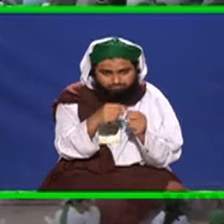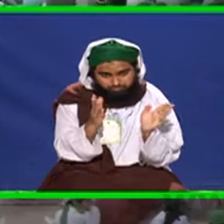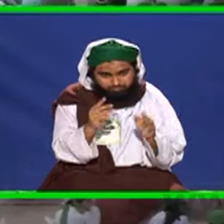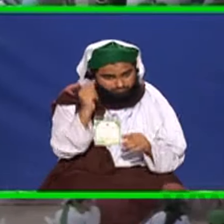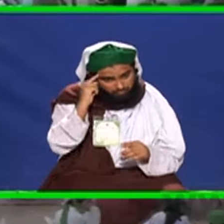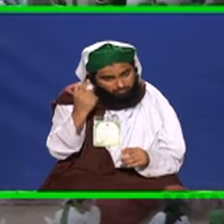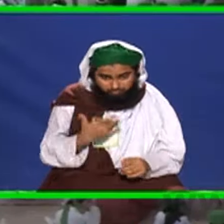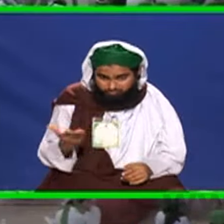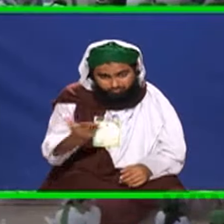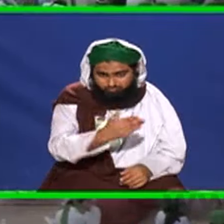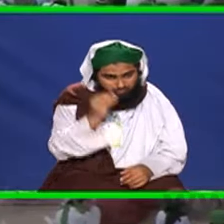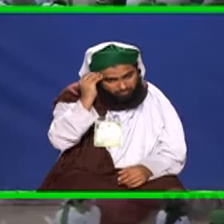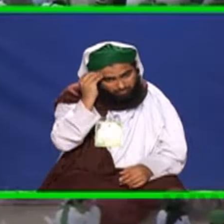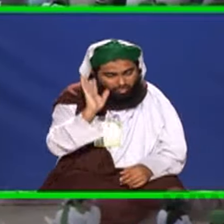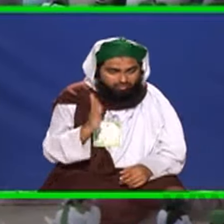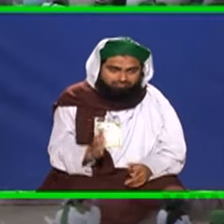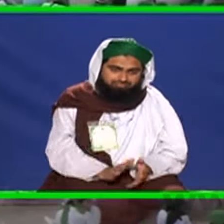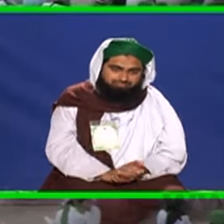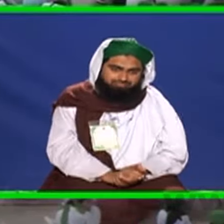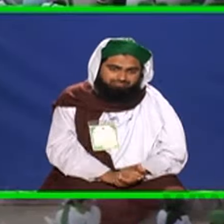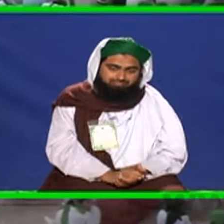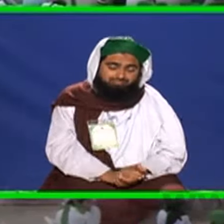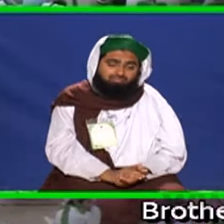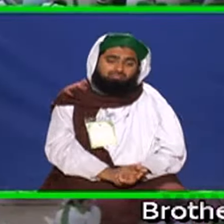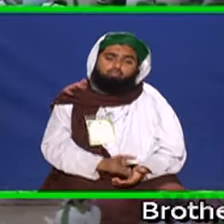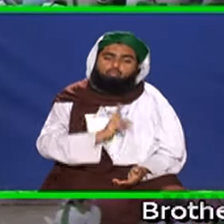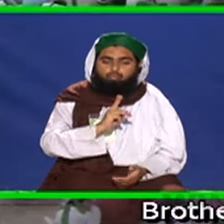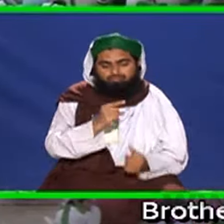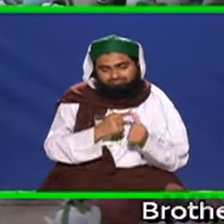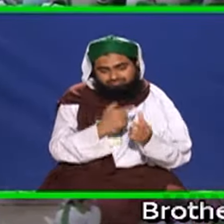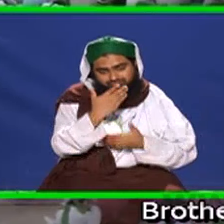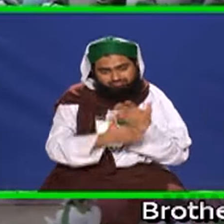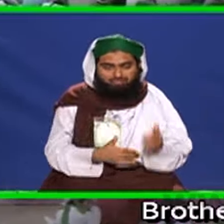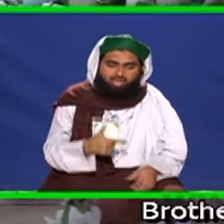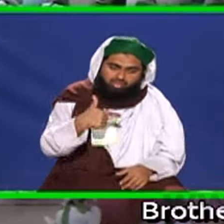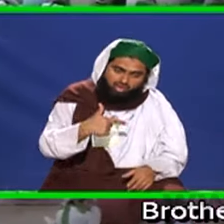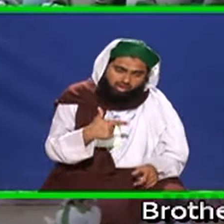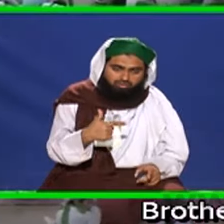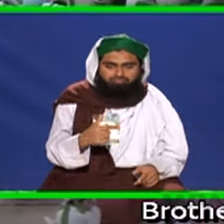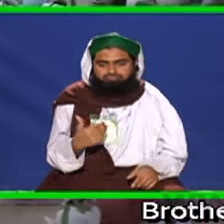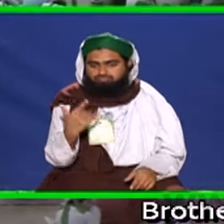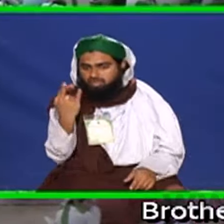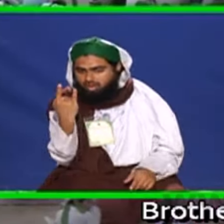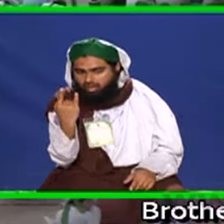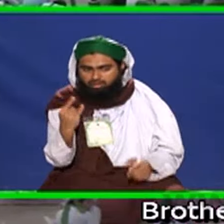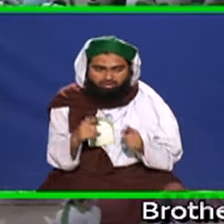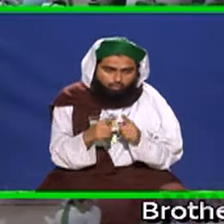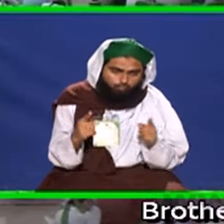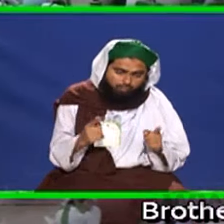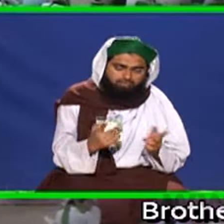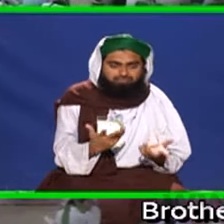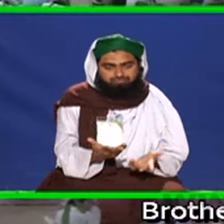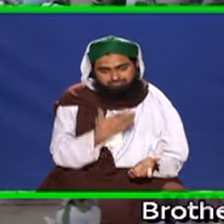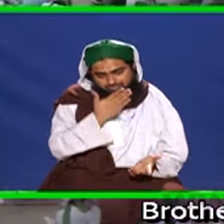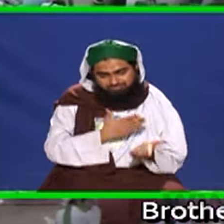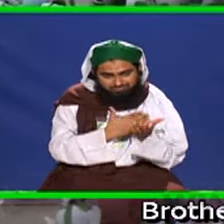ماشاء اللہ بڑے سمجھدار ہیں, دنیا بھی مثال میں فوراً سمجھ لیتے ہیں. تو یہی جواب 7 اور 11 کا جس بھائی نے کیا کہ میں